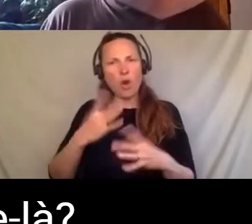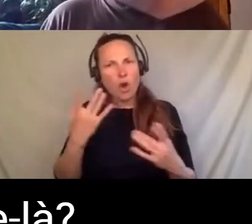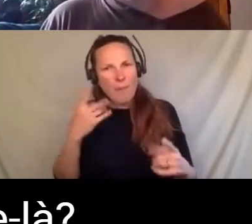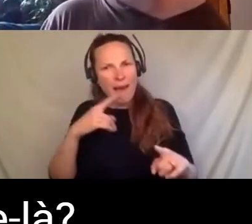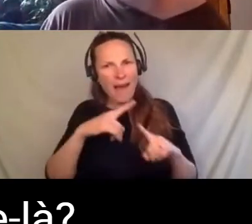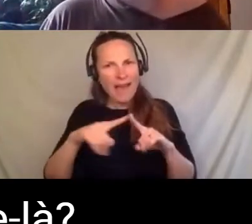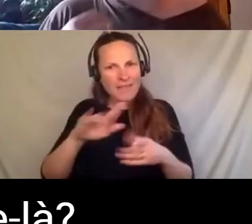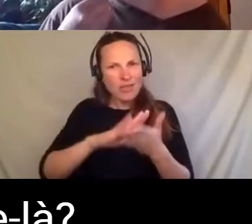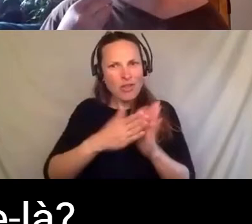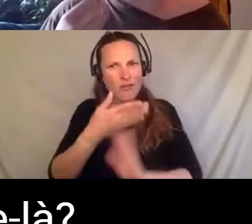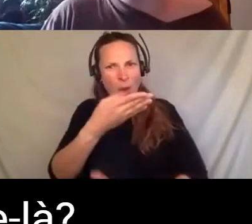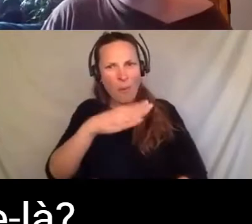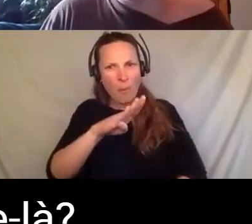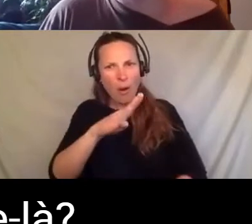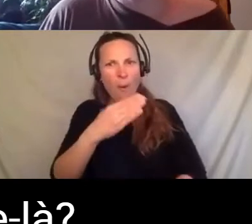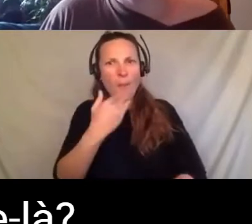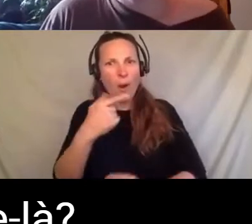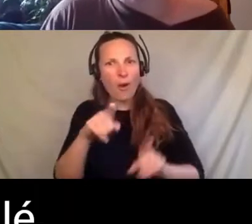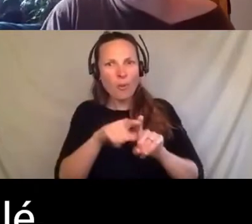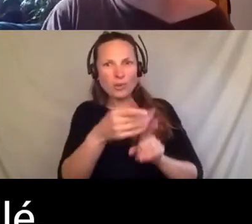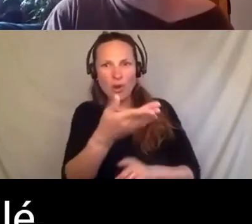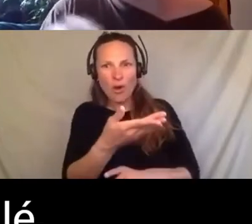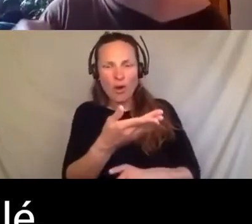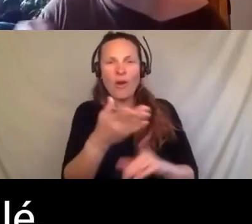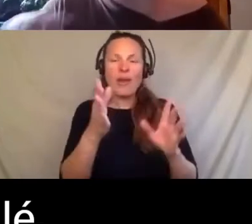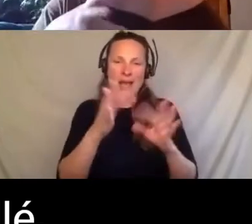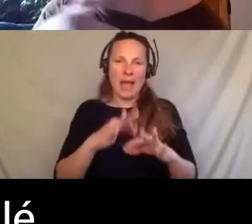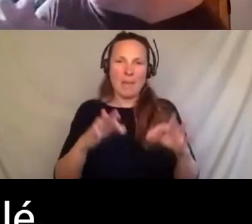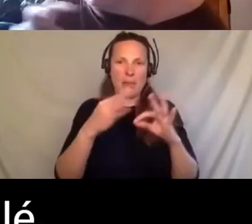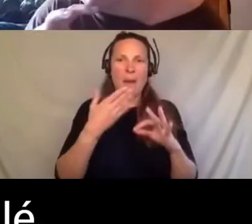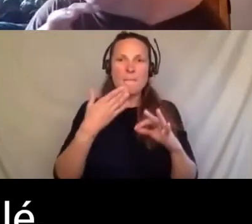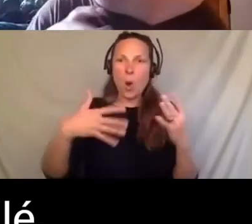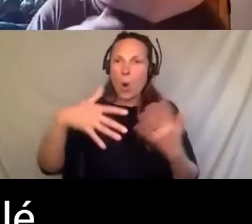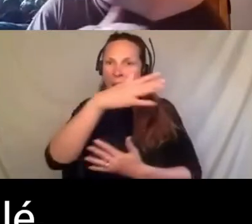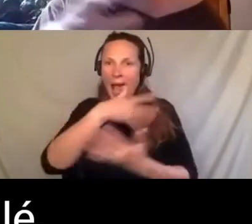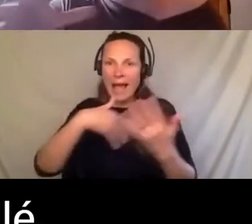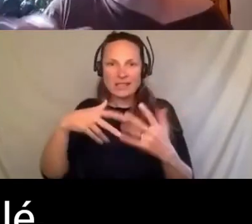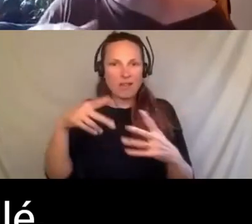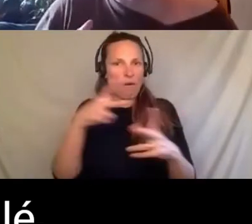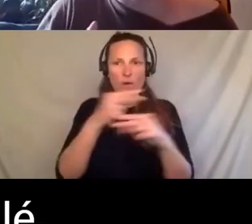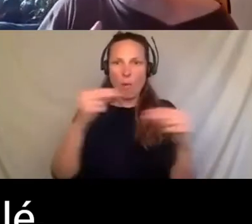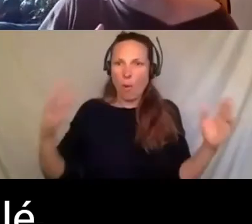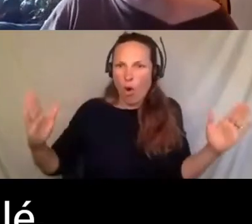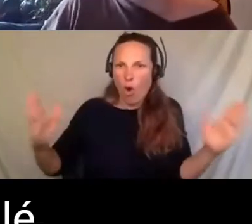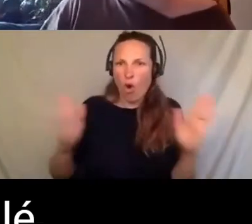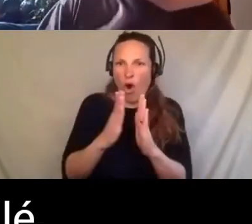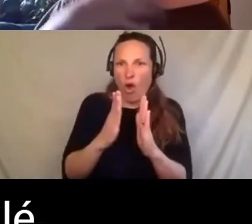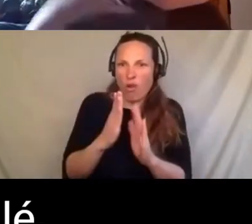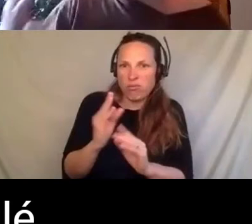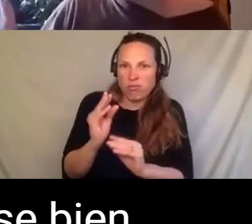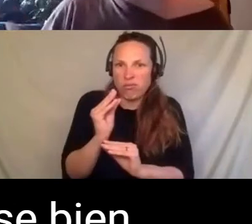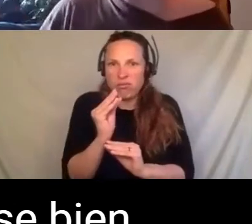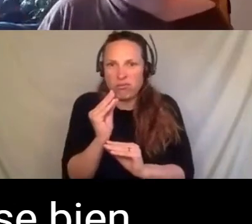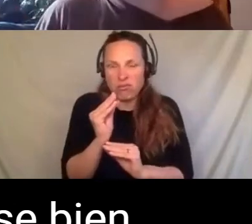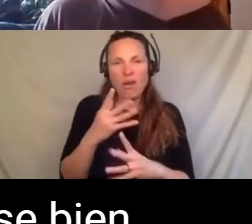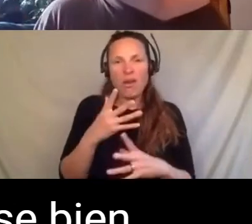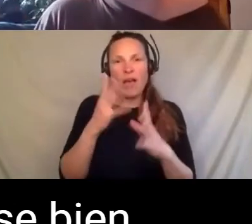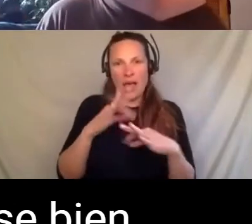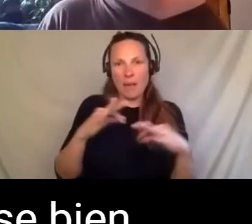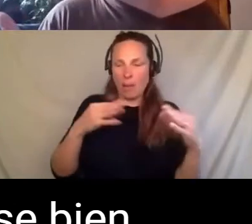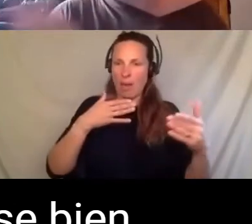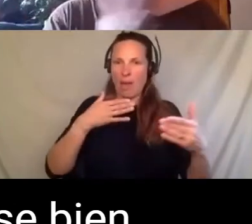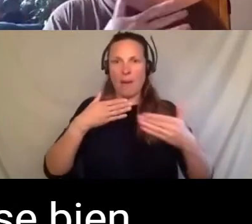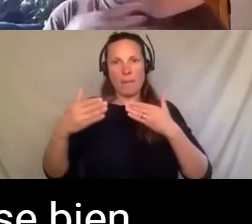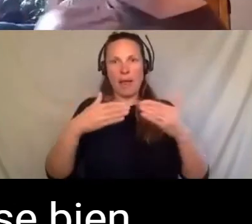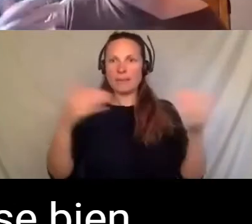en assurant une bonne aération. Donc, on ne veut pas planter ça tout collé, étouffé par d'autres plants. C'est lui son